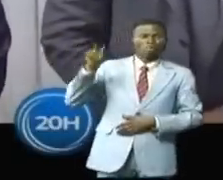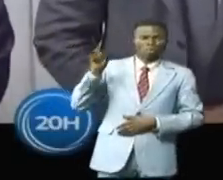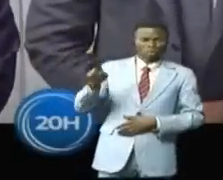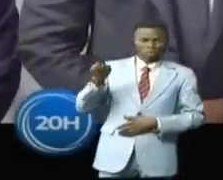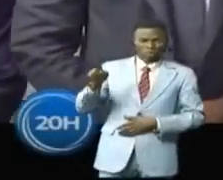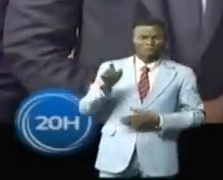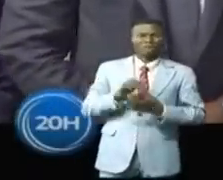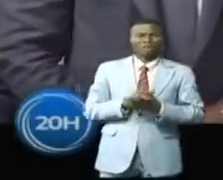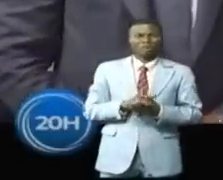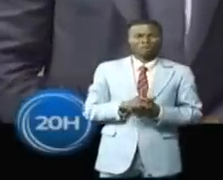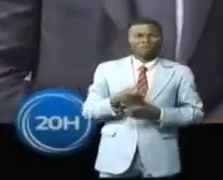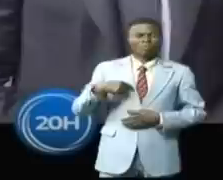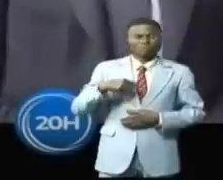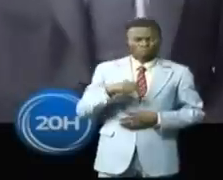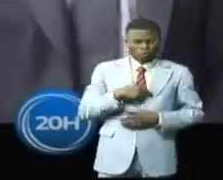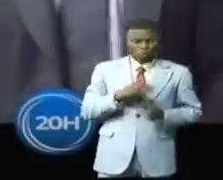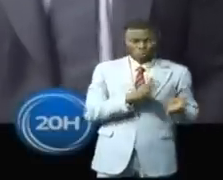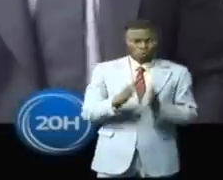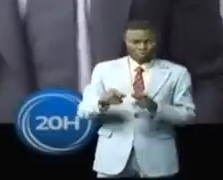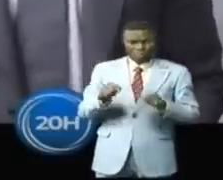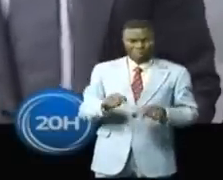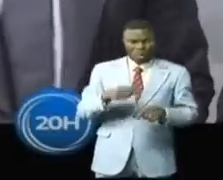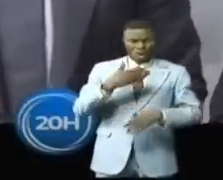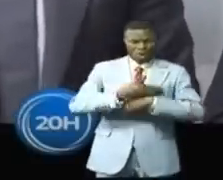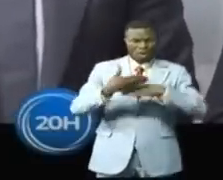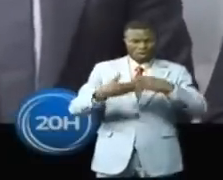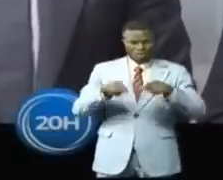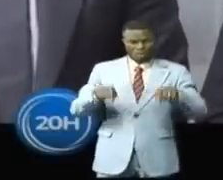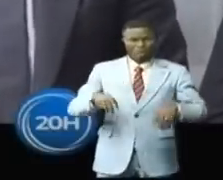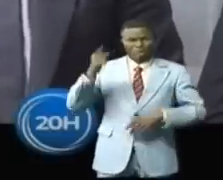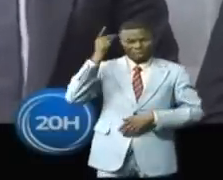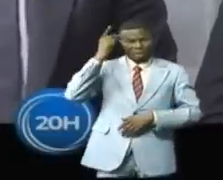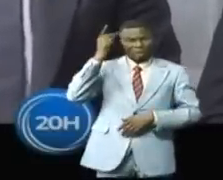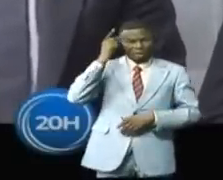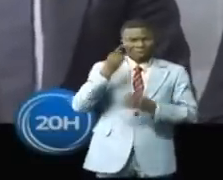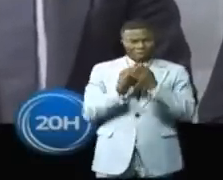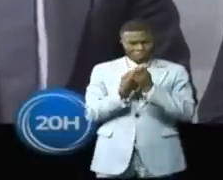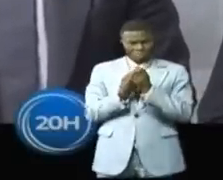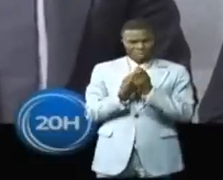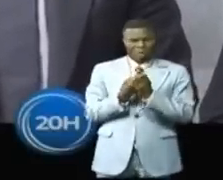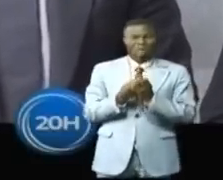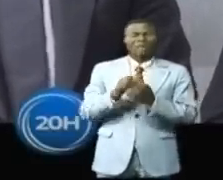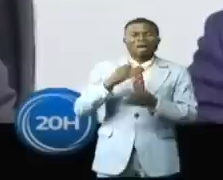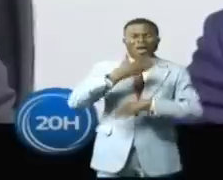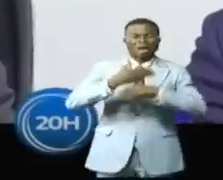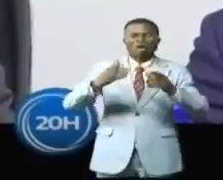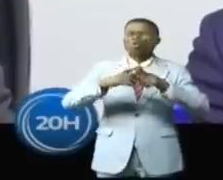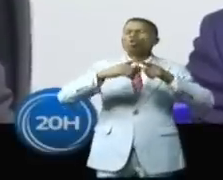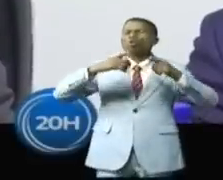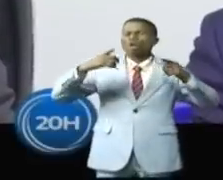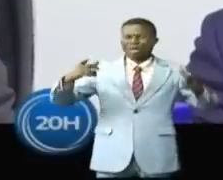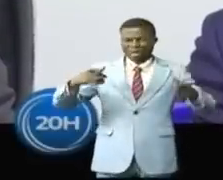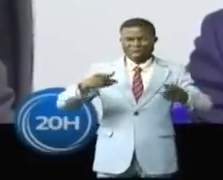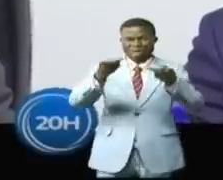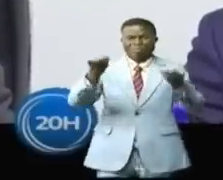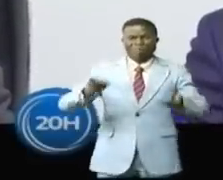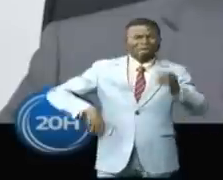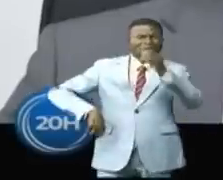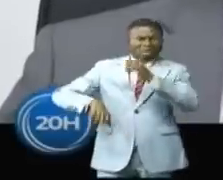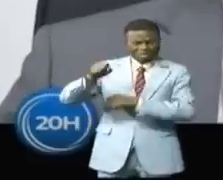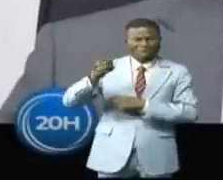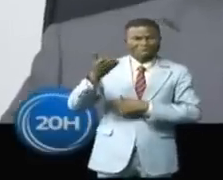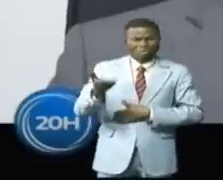Place de capacité. Donc, celle de Kinshasa sera la plus grande et puis, à mon avis, sera le plus